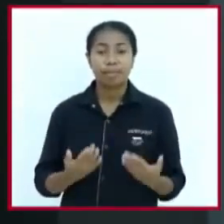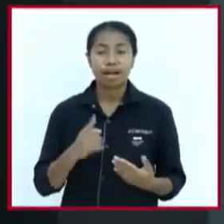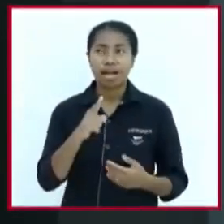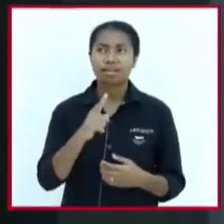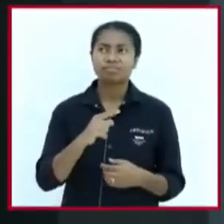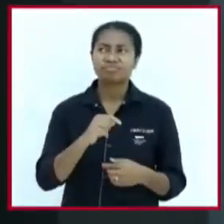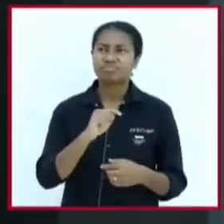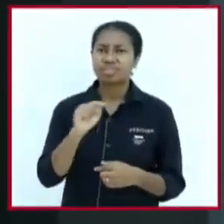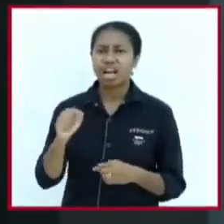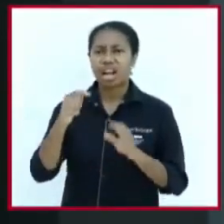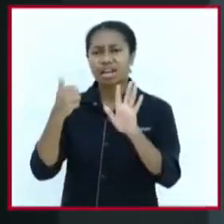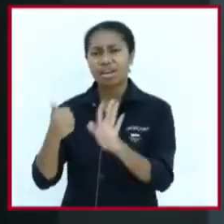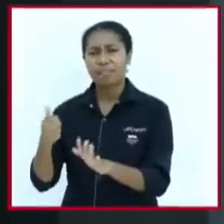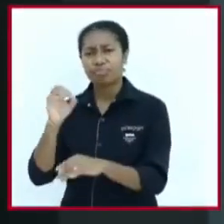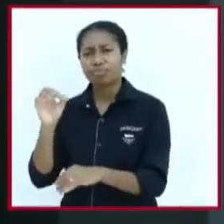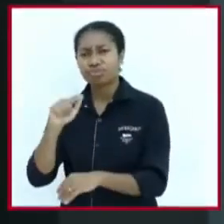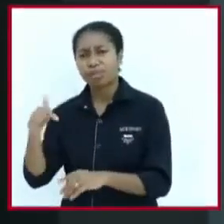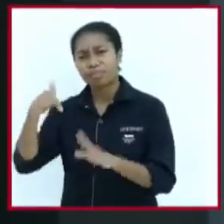60-70